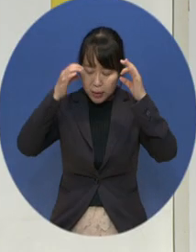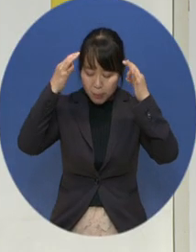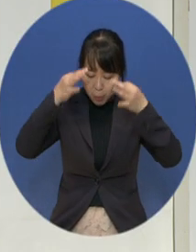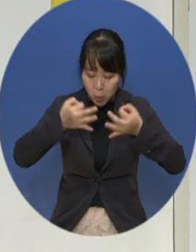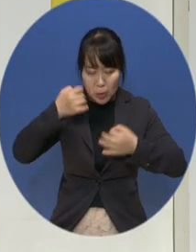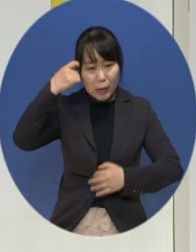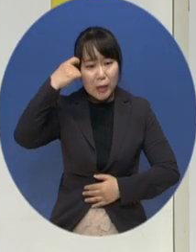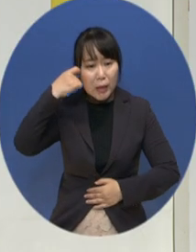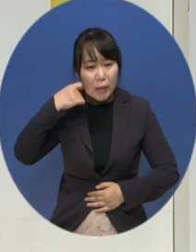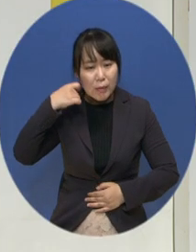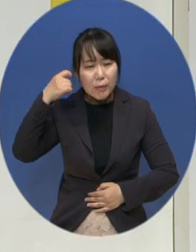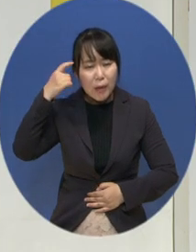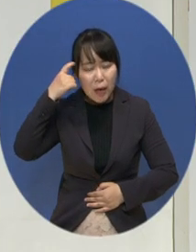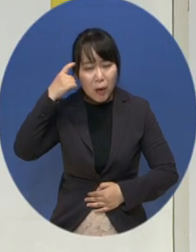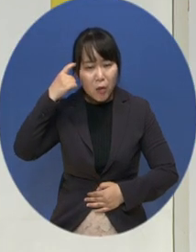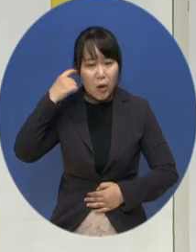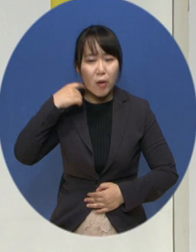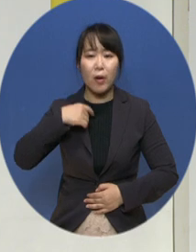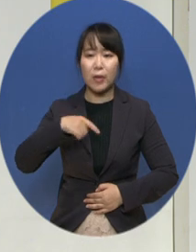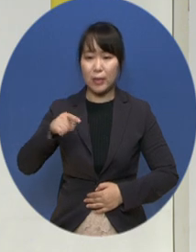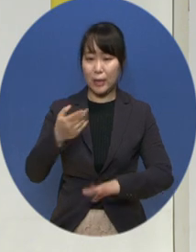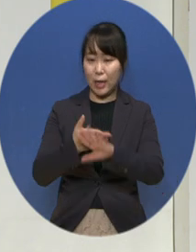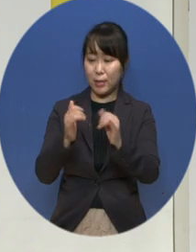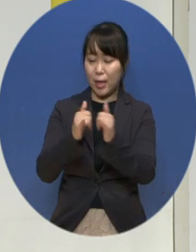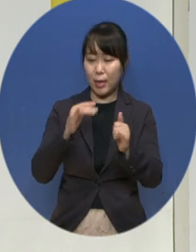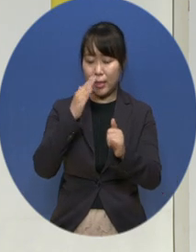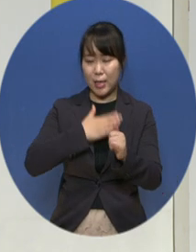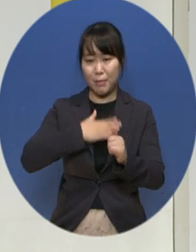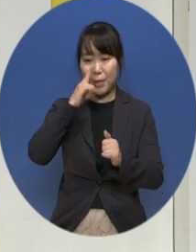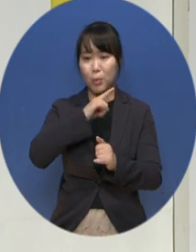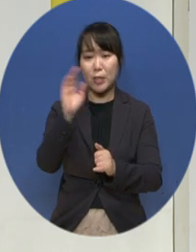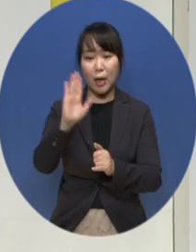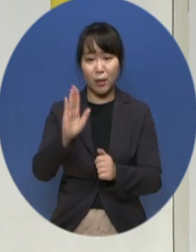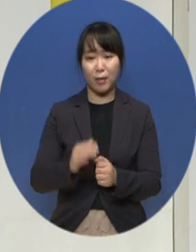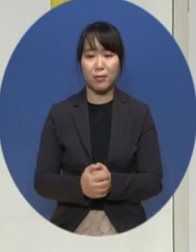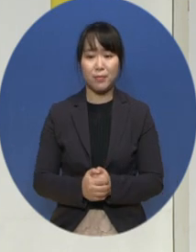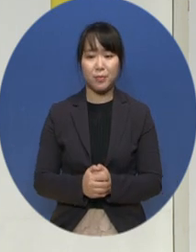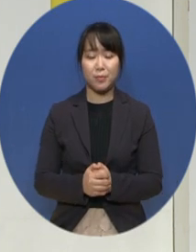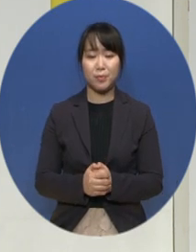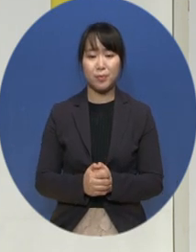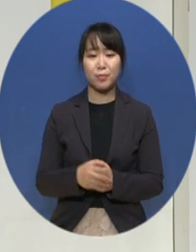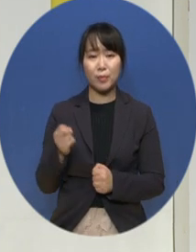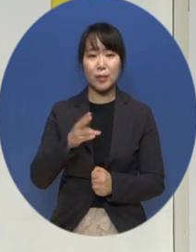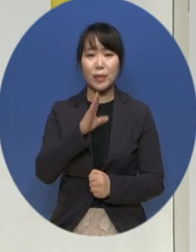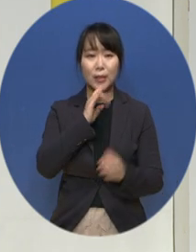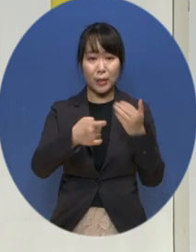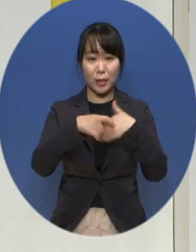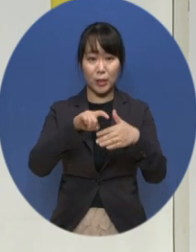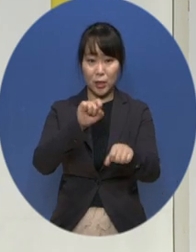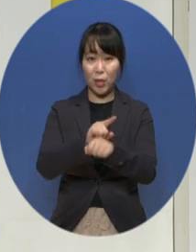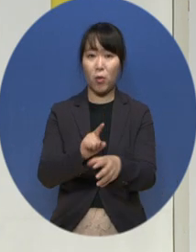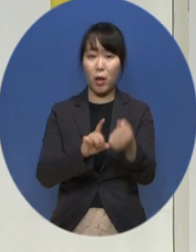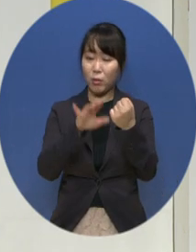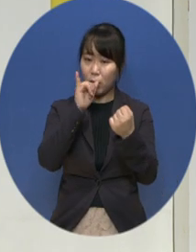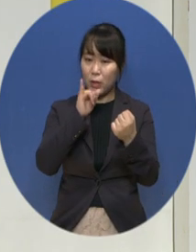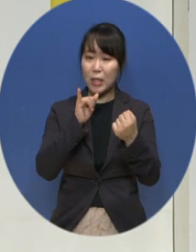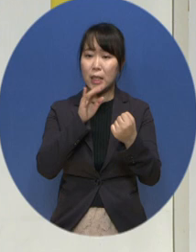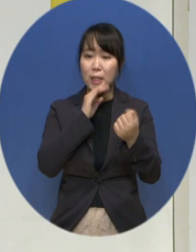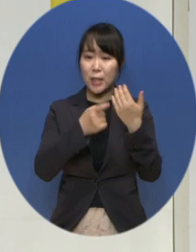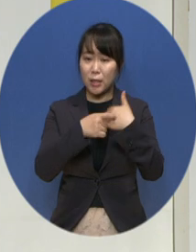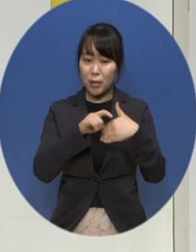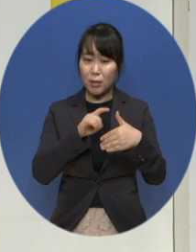걸 잘 상대방 기분 나쁘지 않게 4 그 또 뭐 진정성 있게 얘기한다 고 진심을